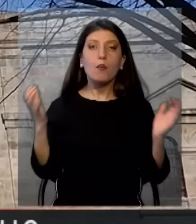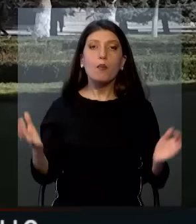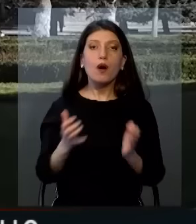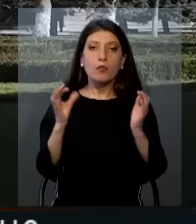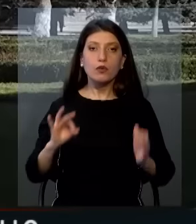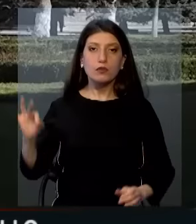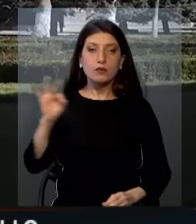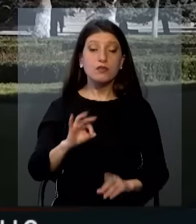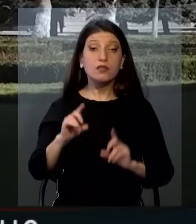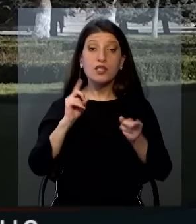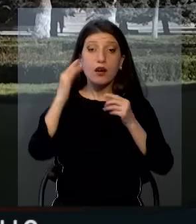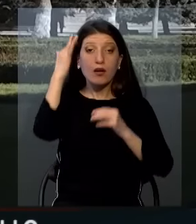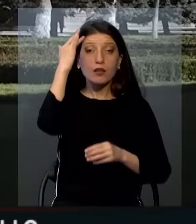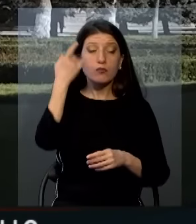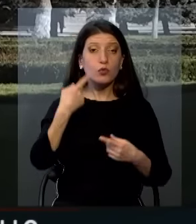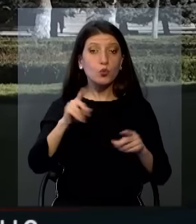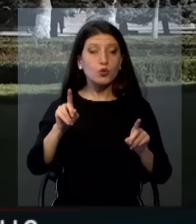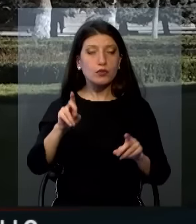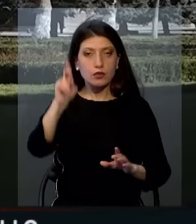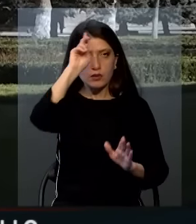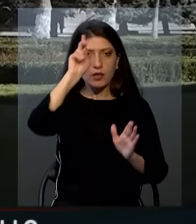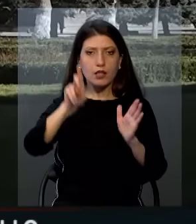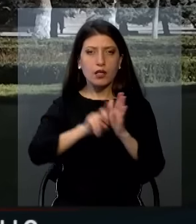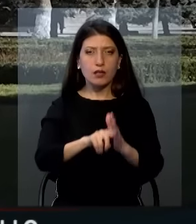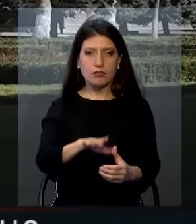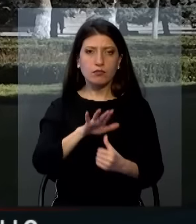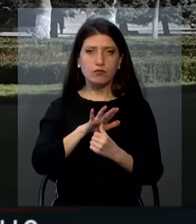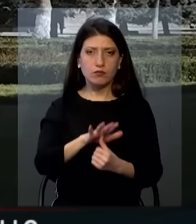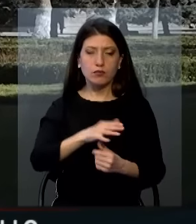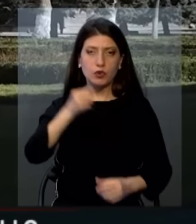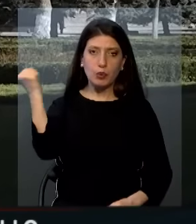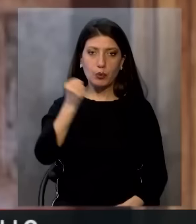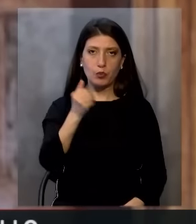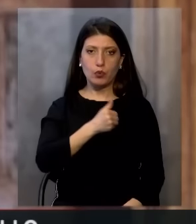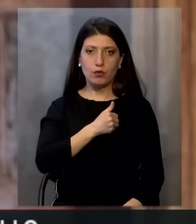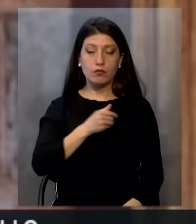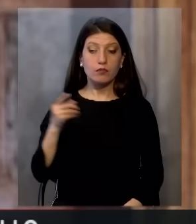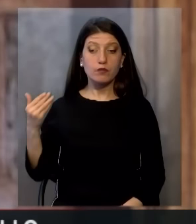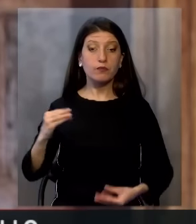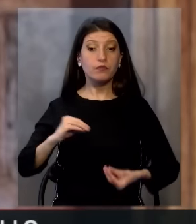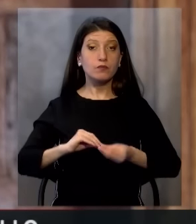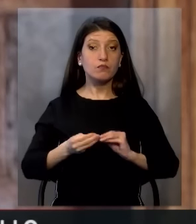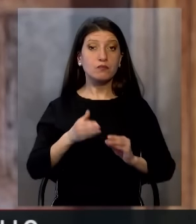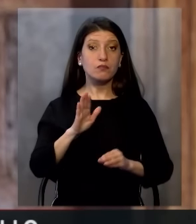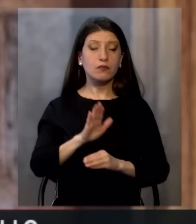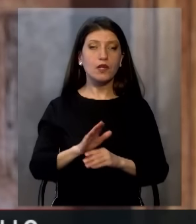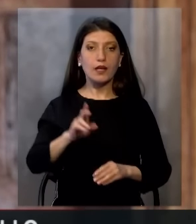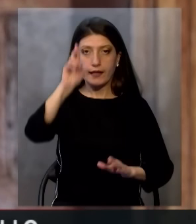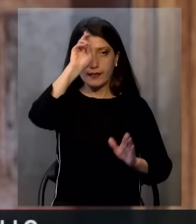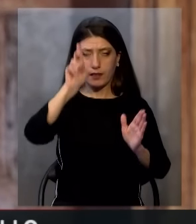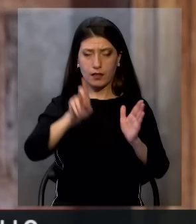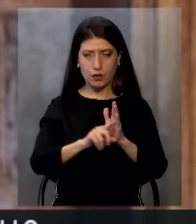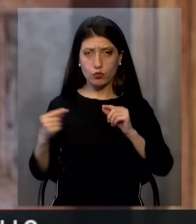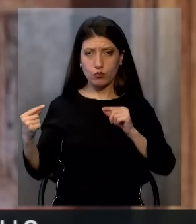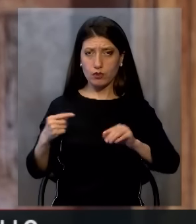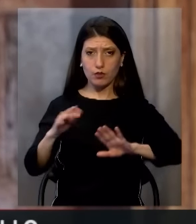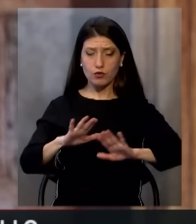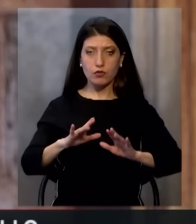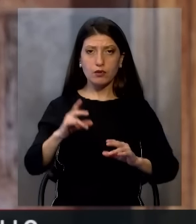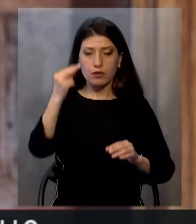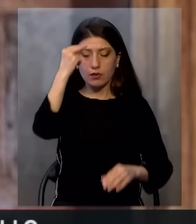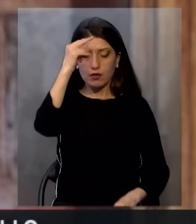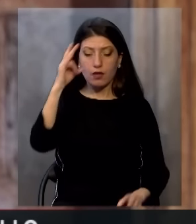համար, իրականում նպատակը եկեղեցուն հարվածելն է։ Տեսեք, իրենք խնդիր են դնում, որ սա եկեղեցու դեմ չի, սա